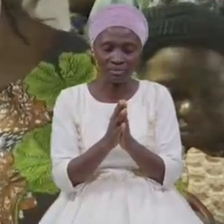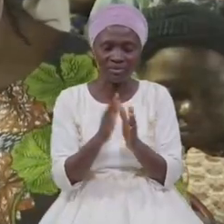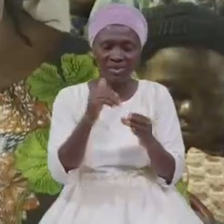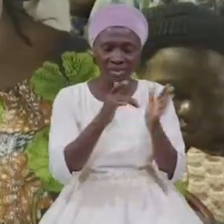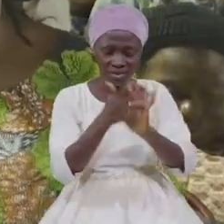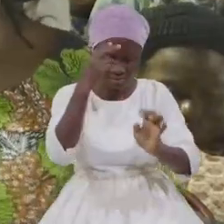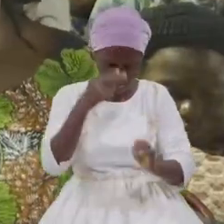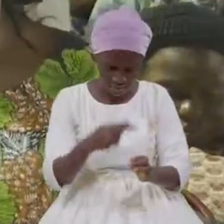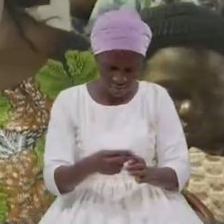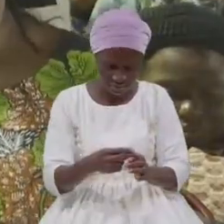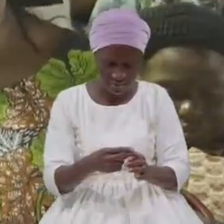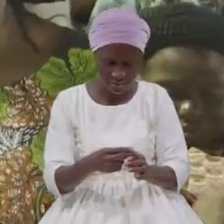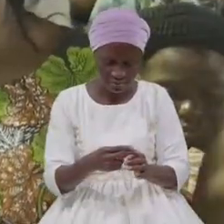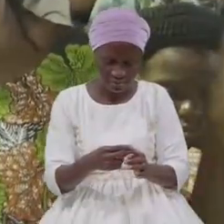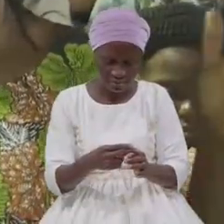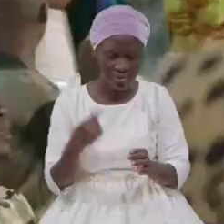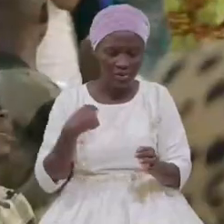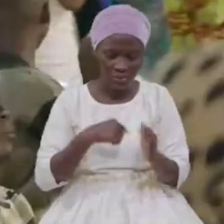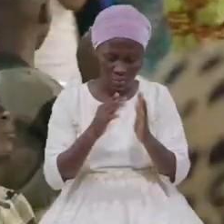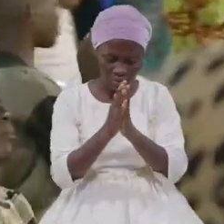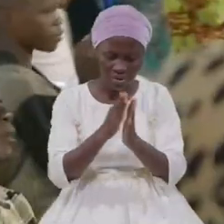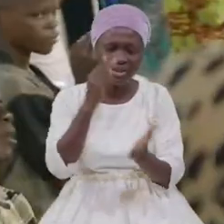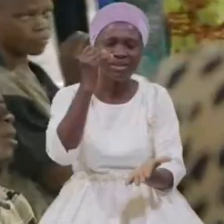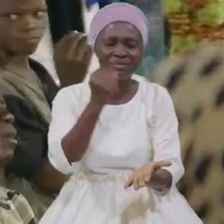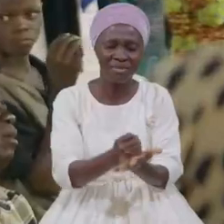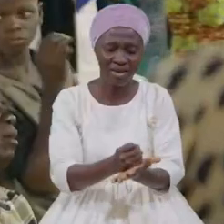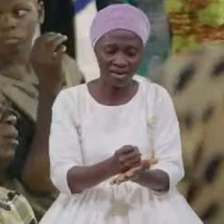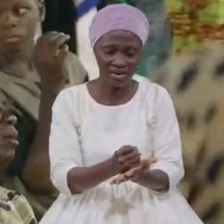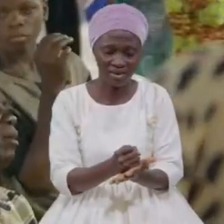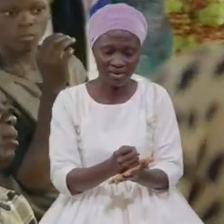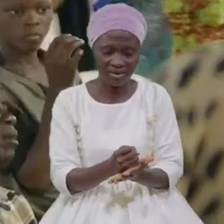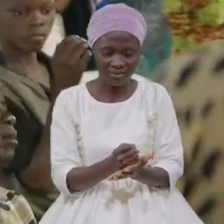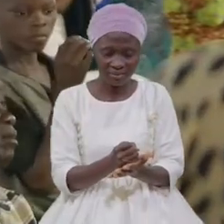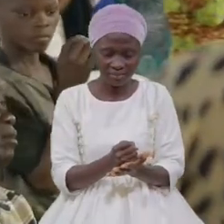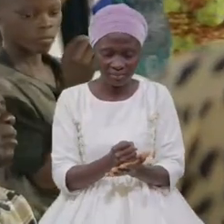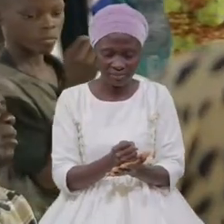Au nom de Jésus, nous prions.